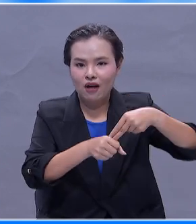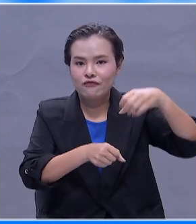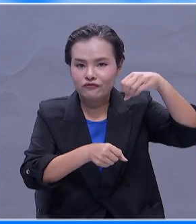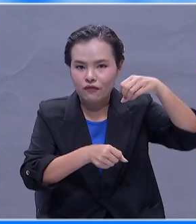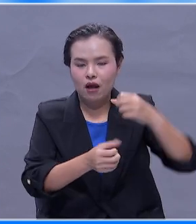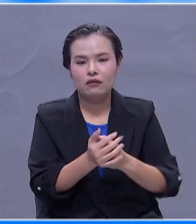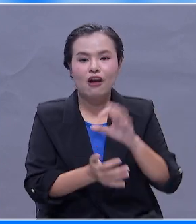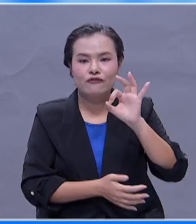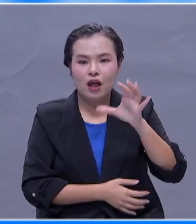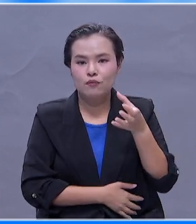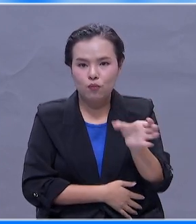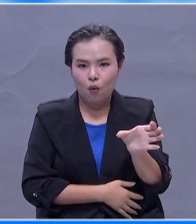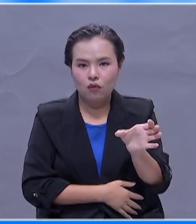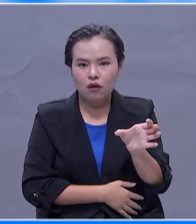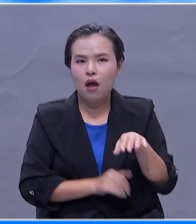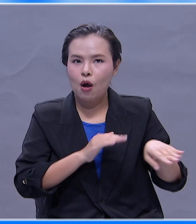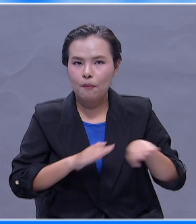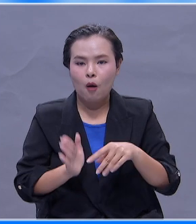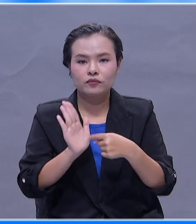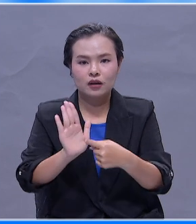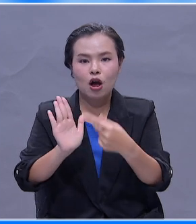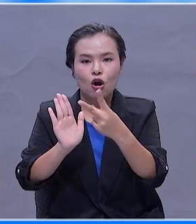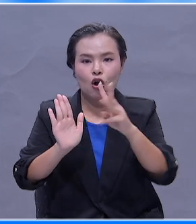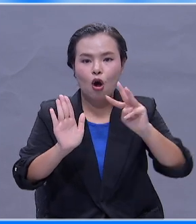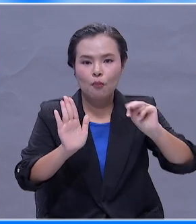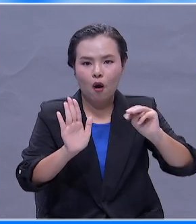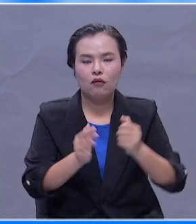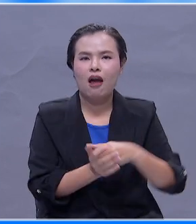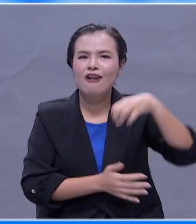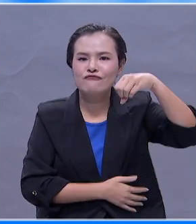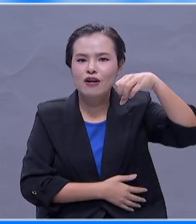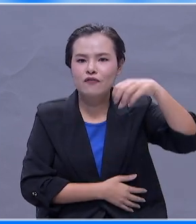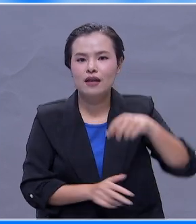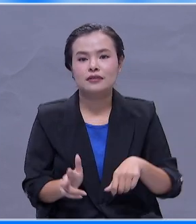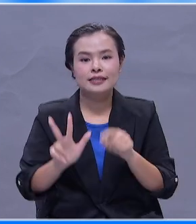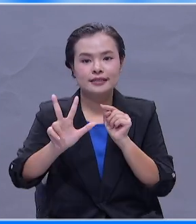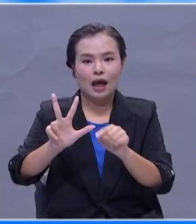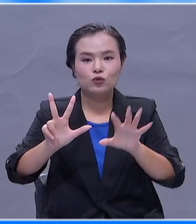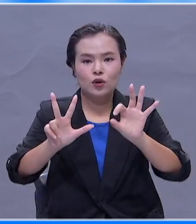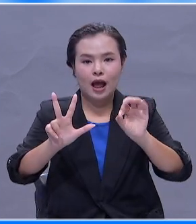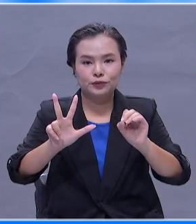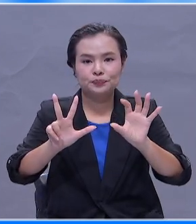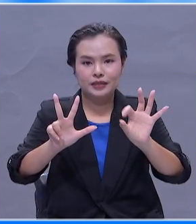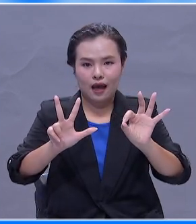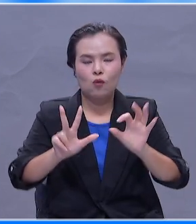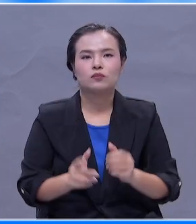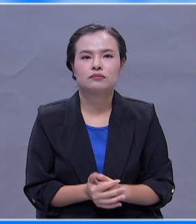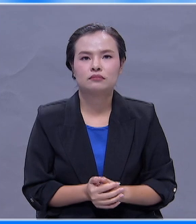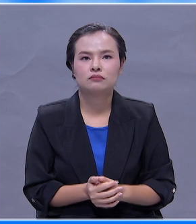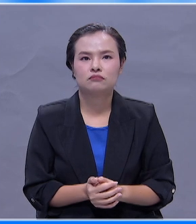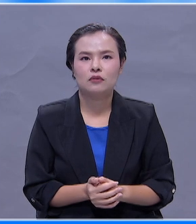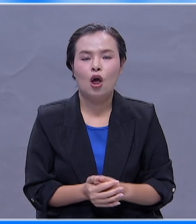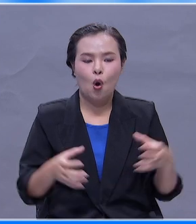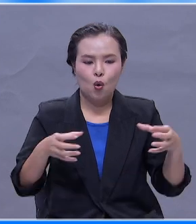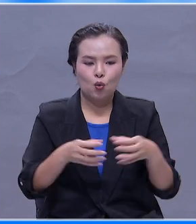Facebookบอกว่าเตรียมจะเสนอครมตรึงราคาค่าไฟอยู่ที่3.99สตางค์ต่อหน่วยให้สำหรับ